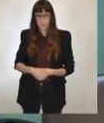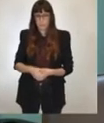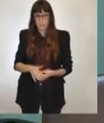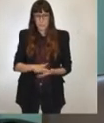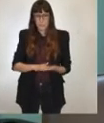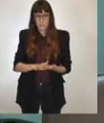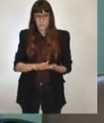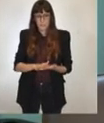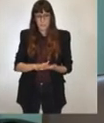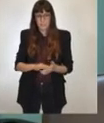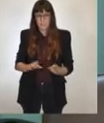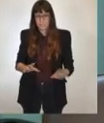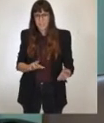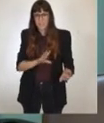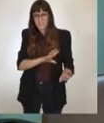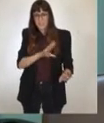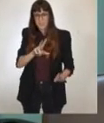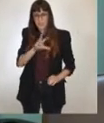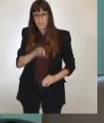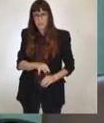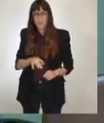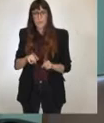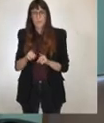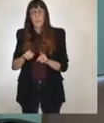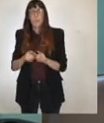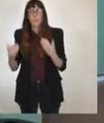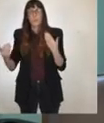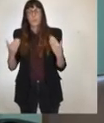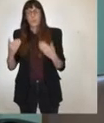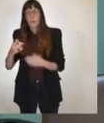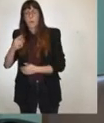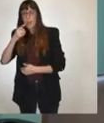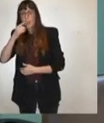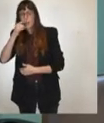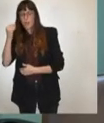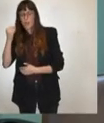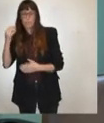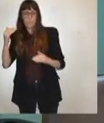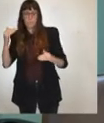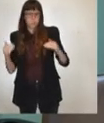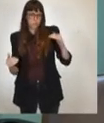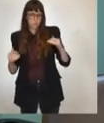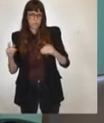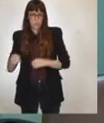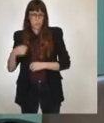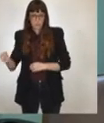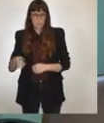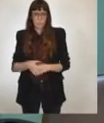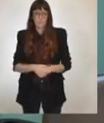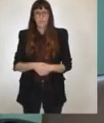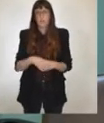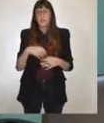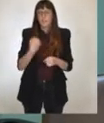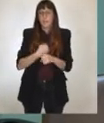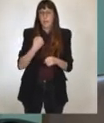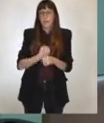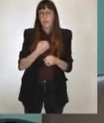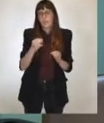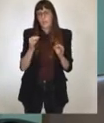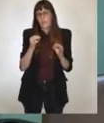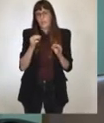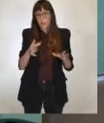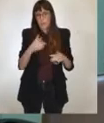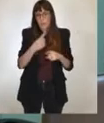hommes sont plus élevés que ceux des femmes, c'est 10 points d'écart. Les temps partiels concernent plus souvent les femmes, on s'en doute, c'est quand même 10 points